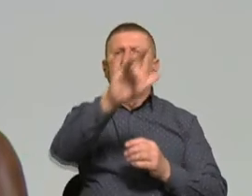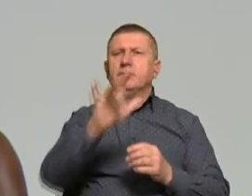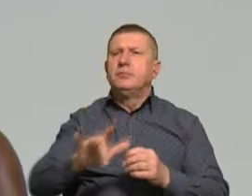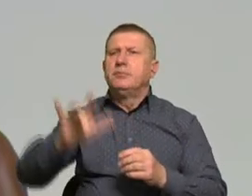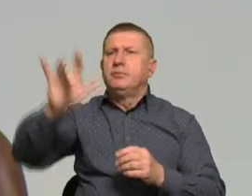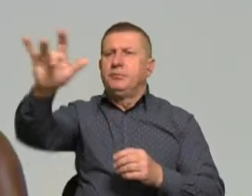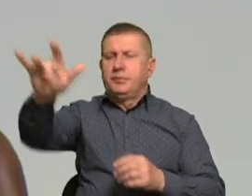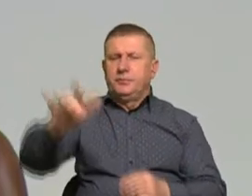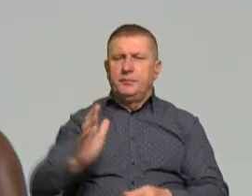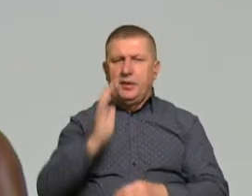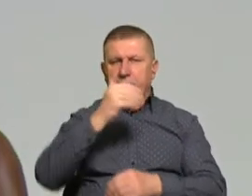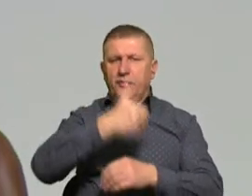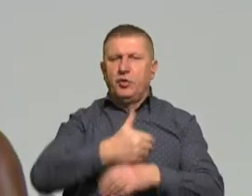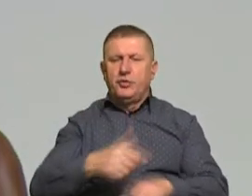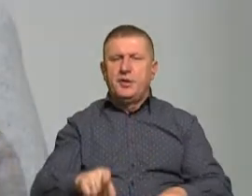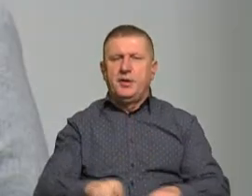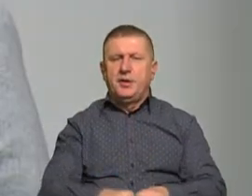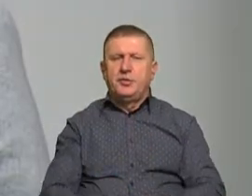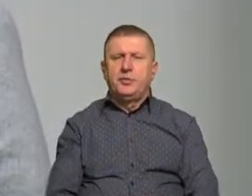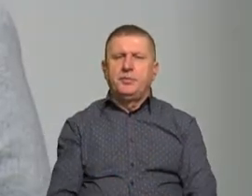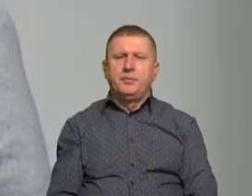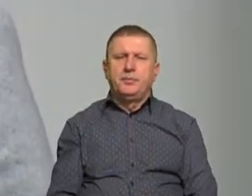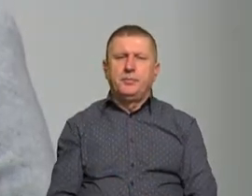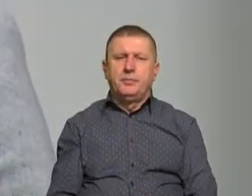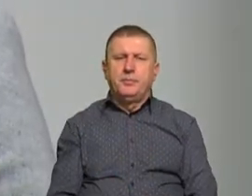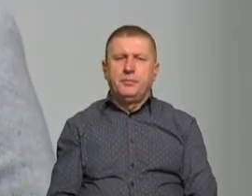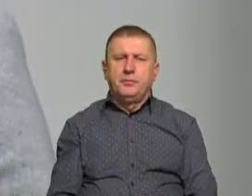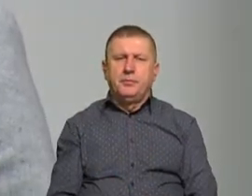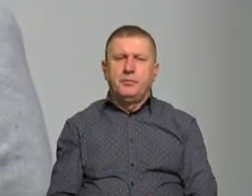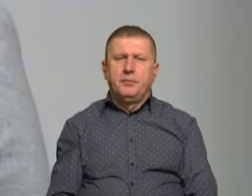połączeń w nocy. Dziękuję bardzo. Bardzo dziękuję.